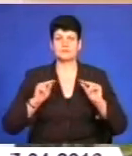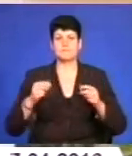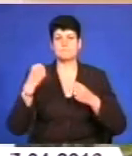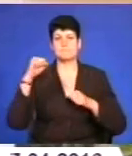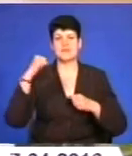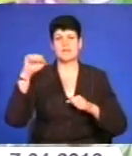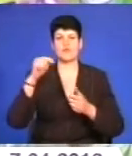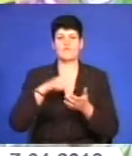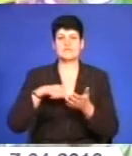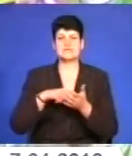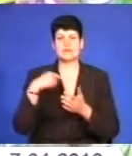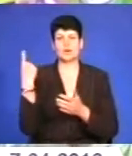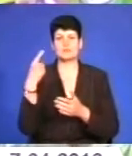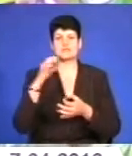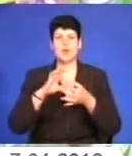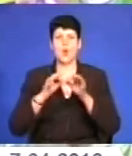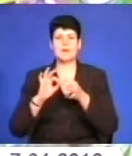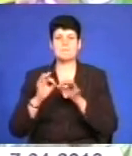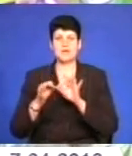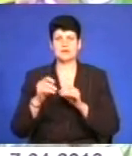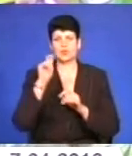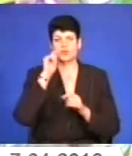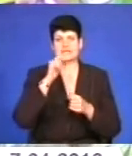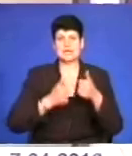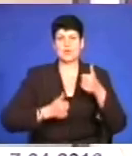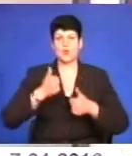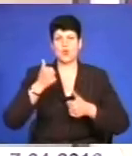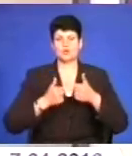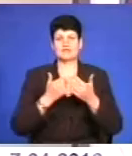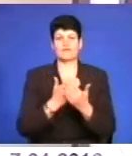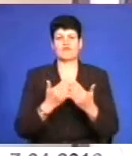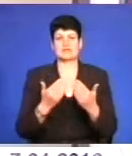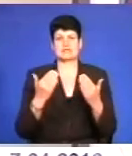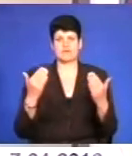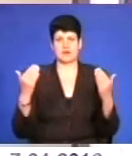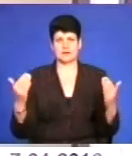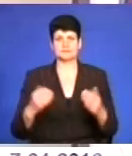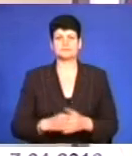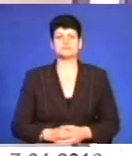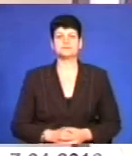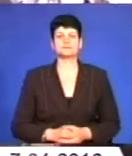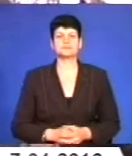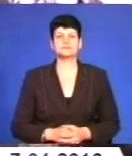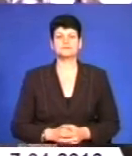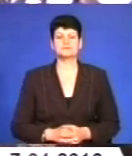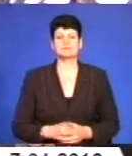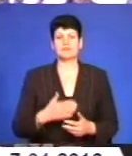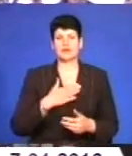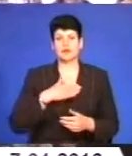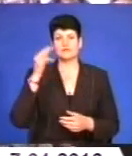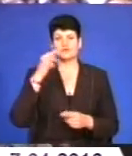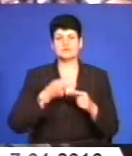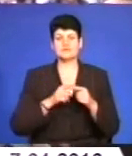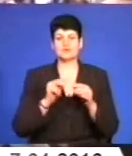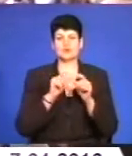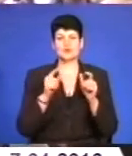у міських та обласних олімпіадах, всеукраїнських конкурсах та виставках. Я вчуся в цій школі з